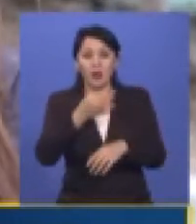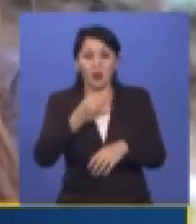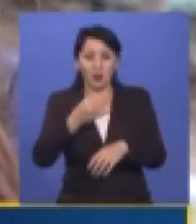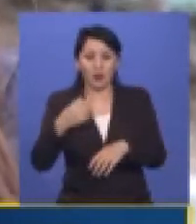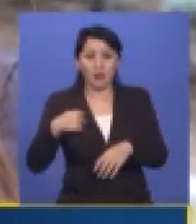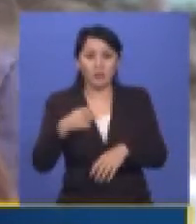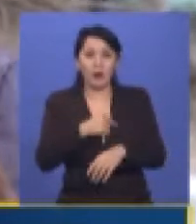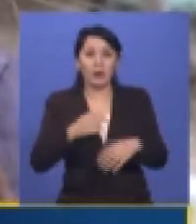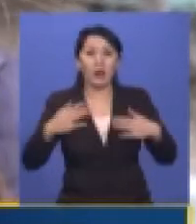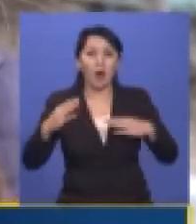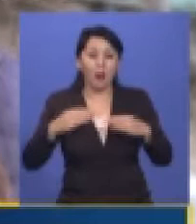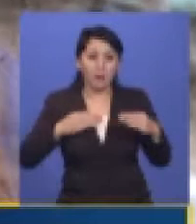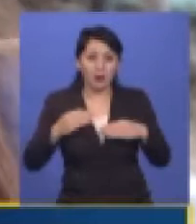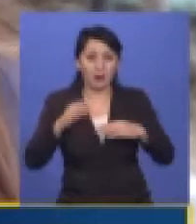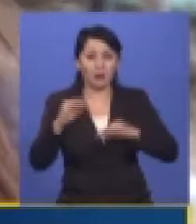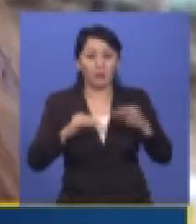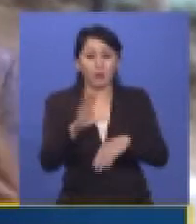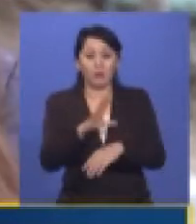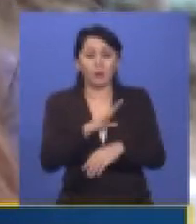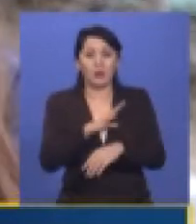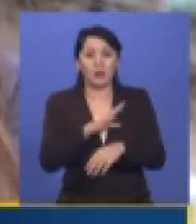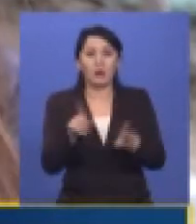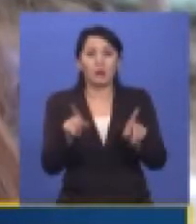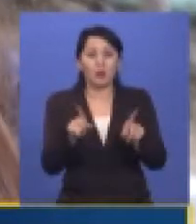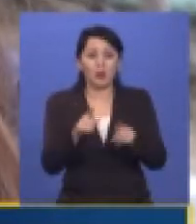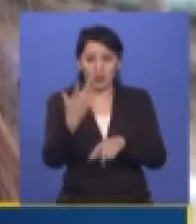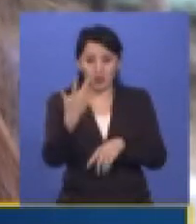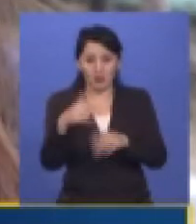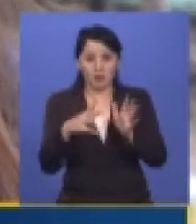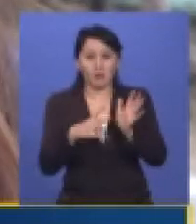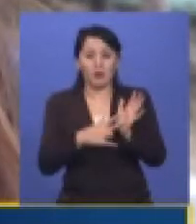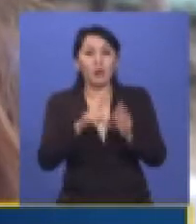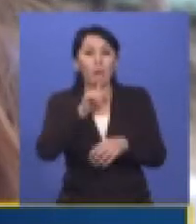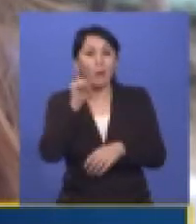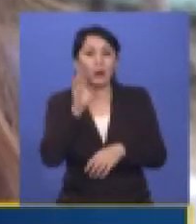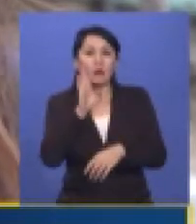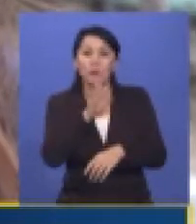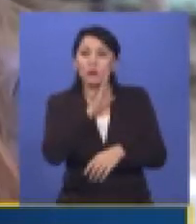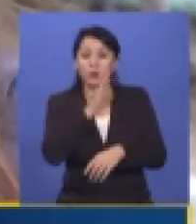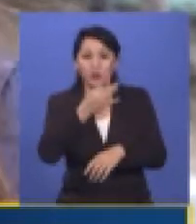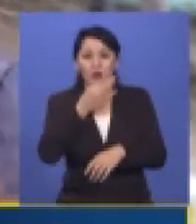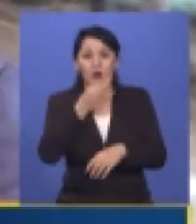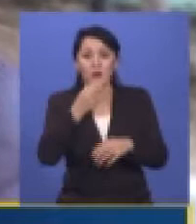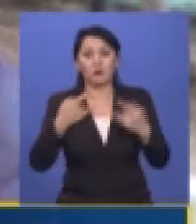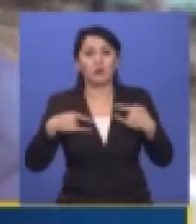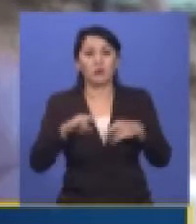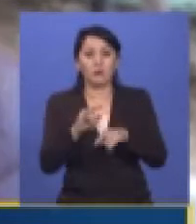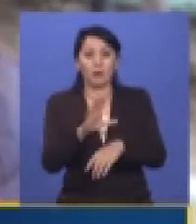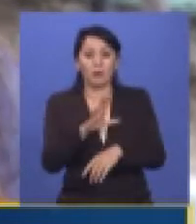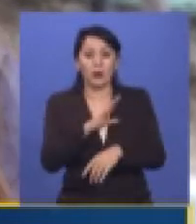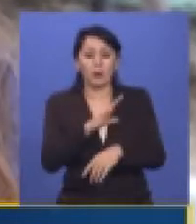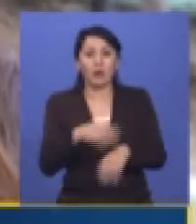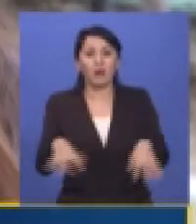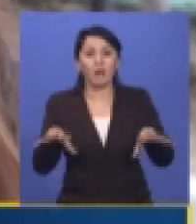жасанды демалдыру аппаратына қосылды. Сонымен қатар 38 жасананы уақытынан бұрын босандыруға тура келді.